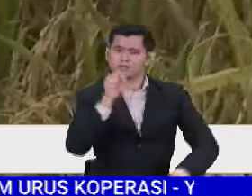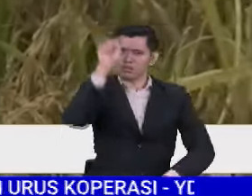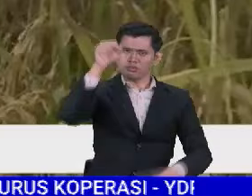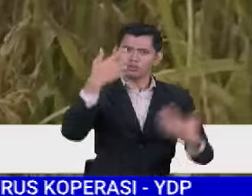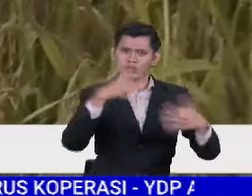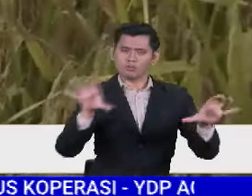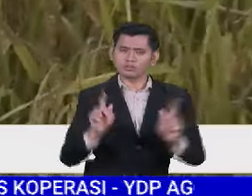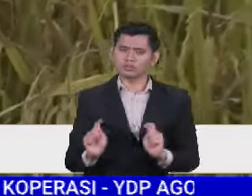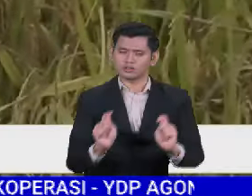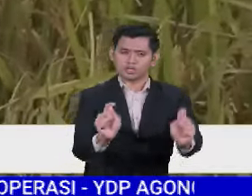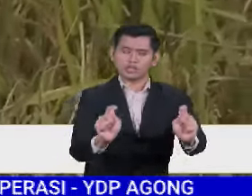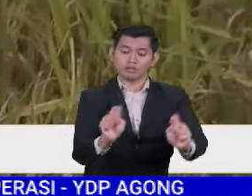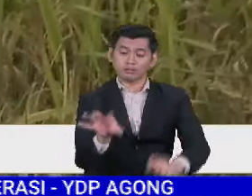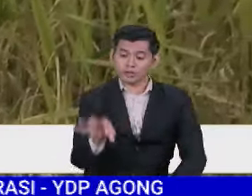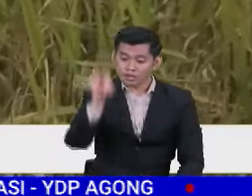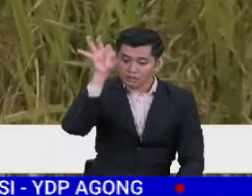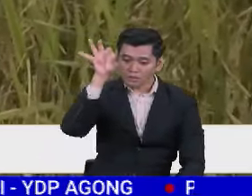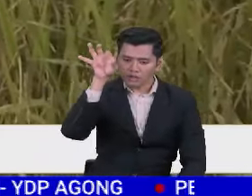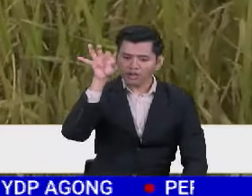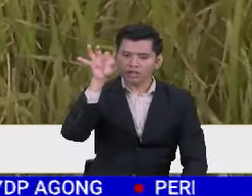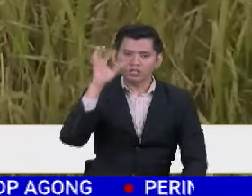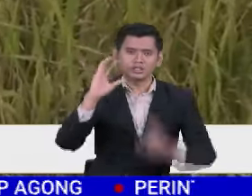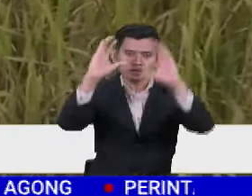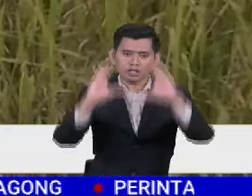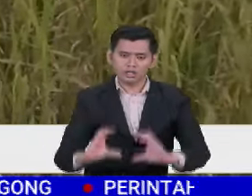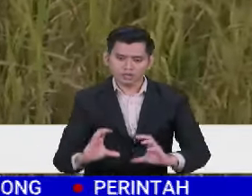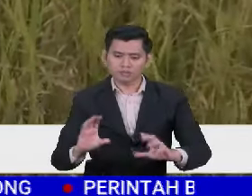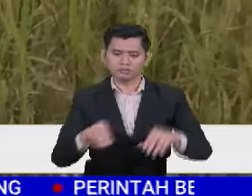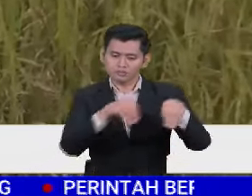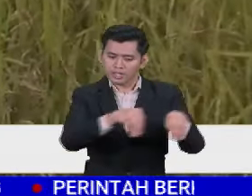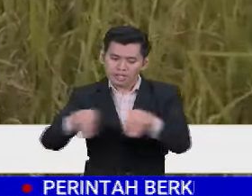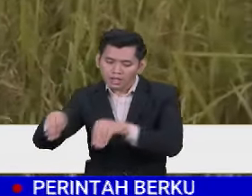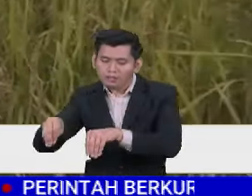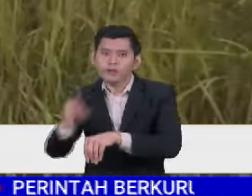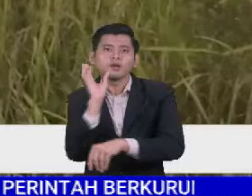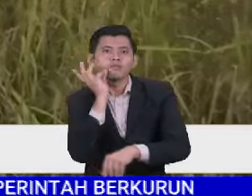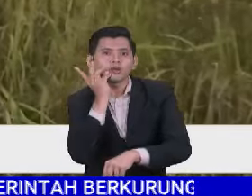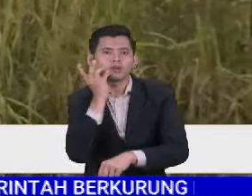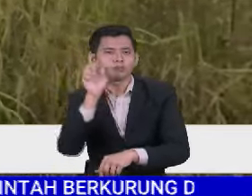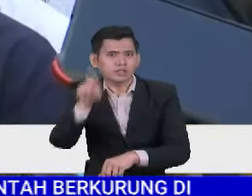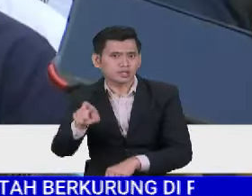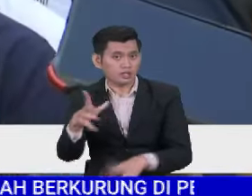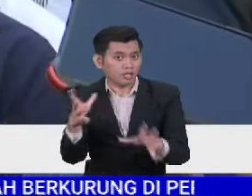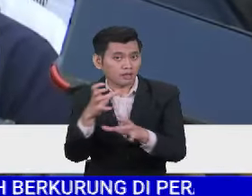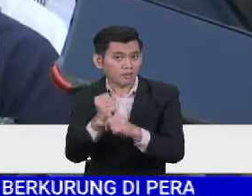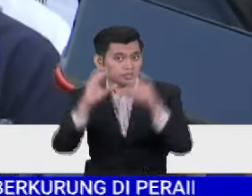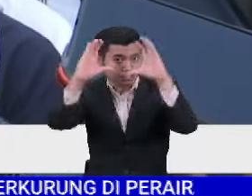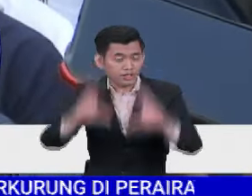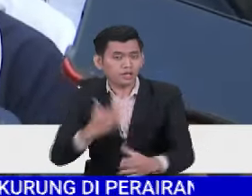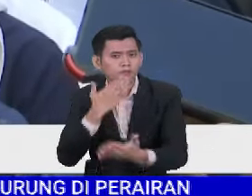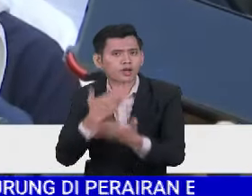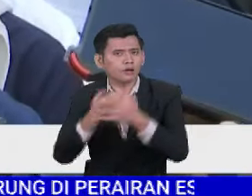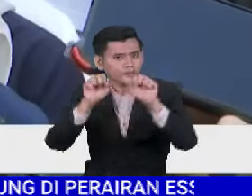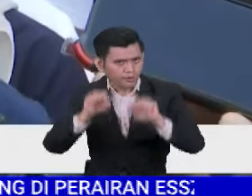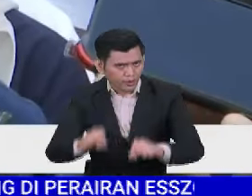mengolah berbagai tindakan melalui penemuan variety padi yang baru perlu untuk mendapatkan rezeki yang terbaik yang mampu mengeluarkan